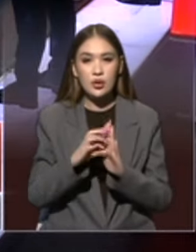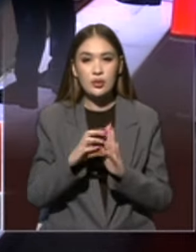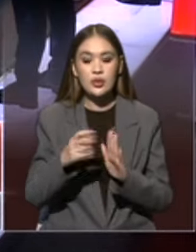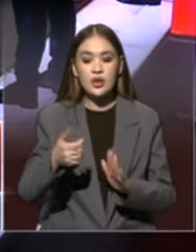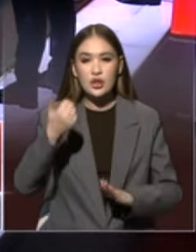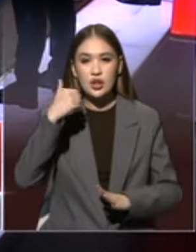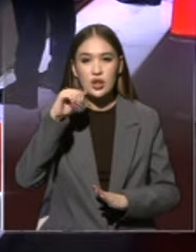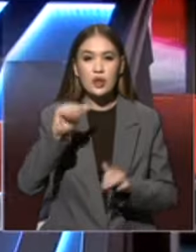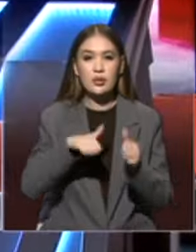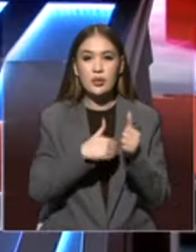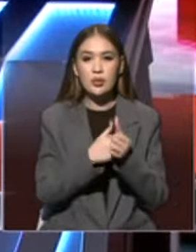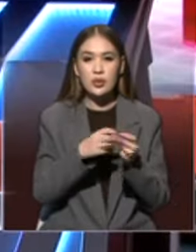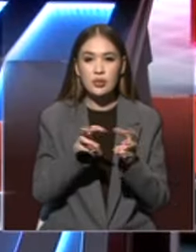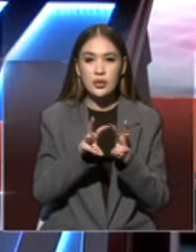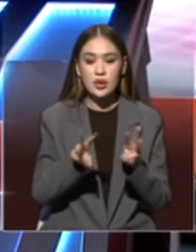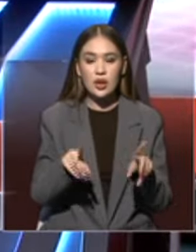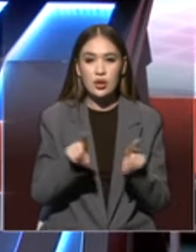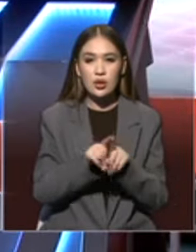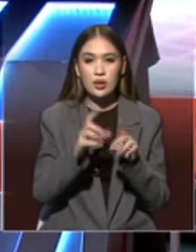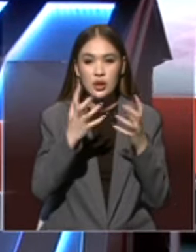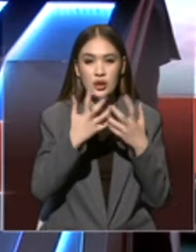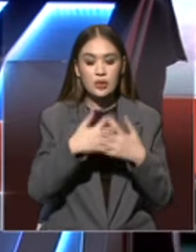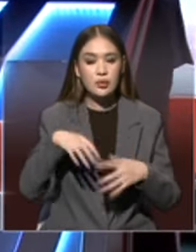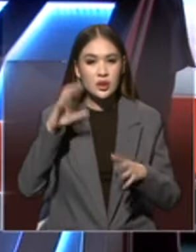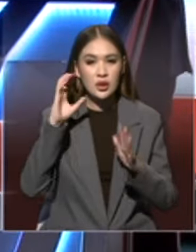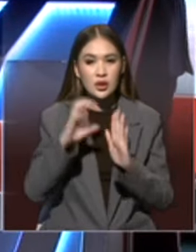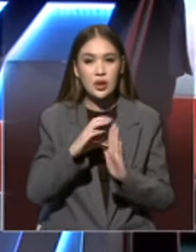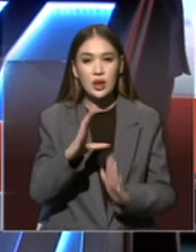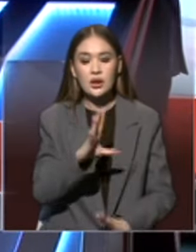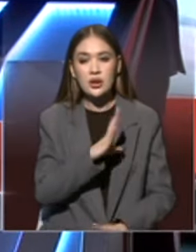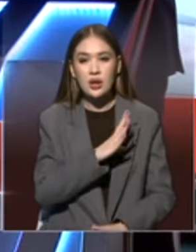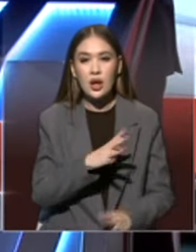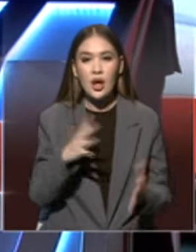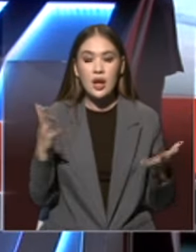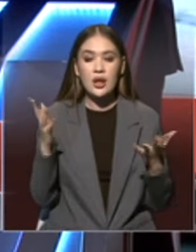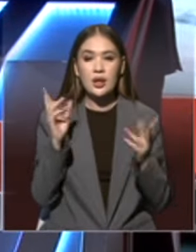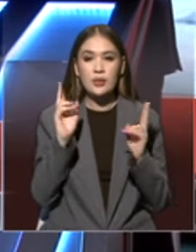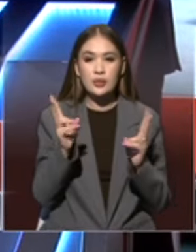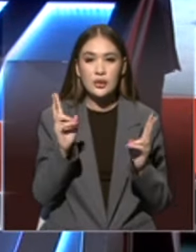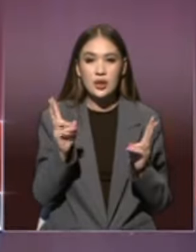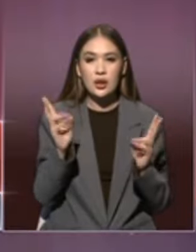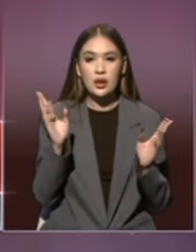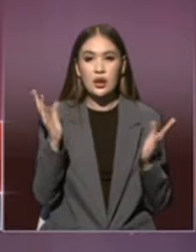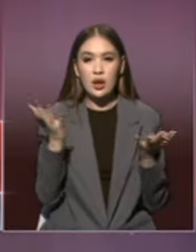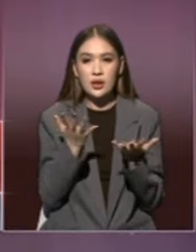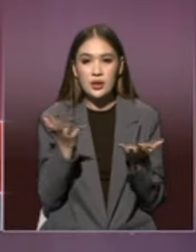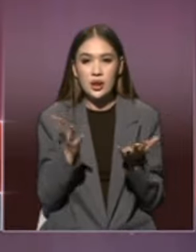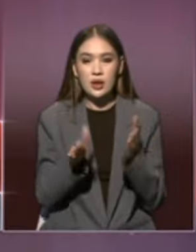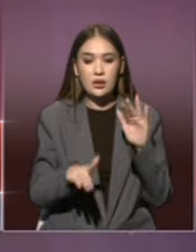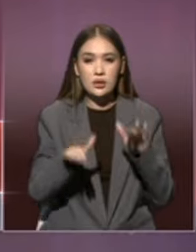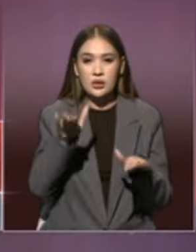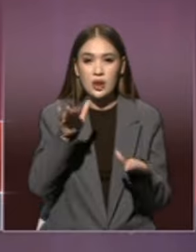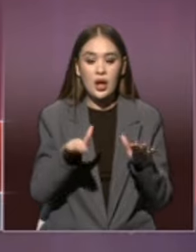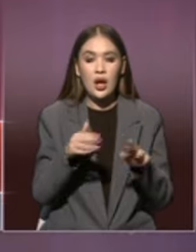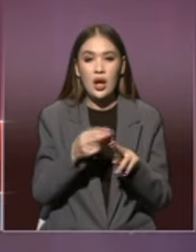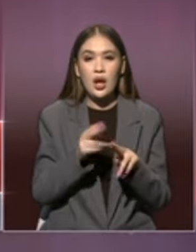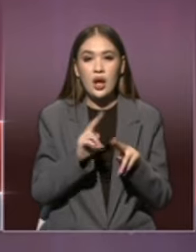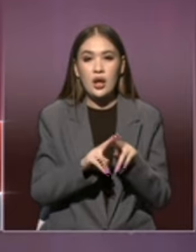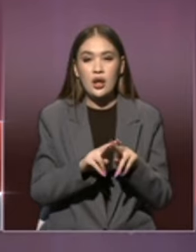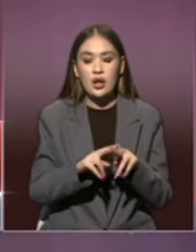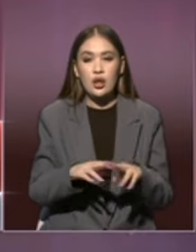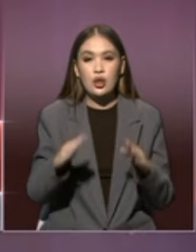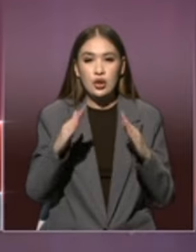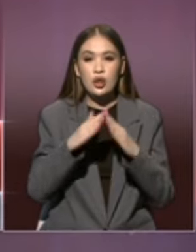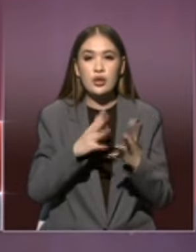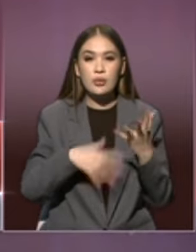кешегі премьер-министрдің есепті тыңдап отырмыз. Күннің ауа райының мақсаты мынандай. Ал енді бұл соғылып атқан үйлердің барлығы қазір